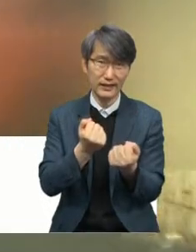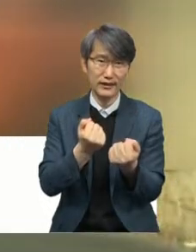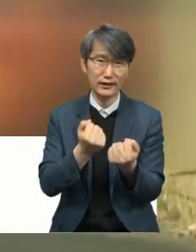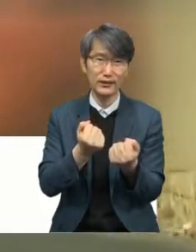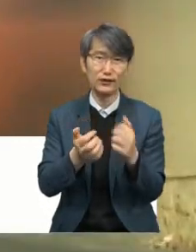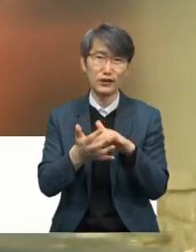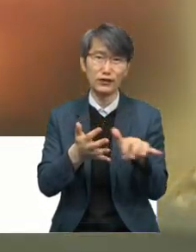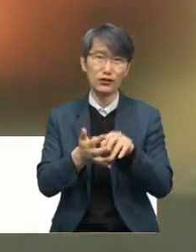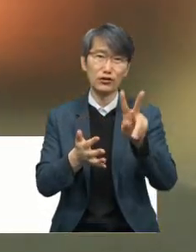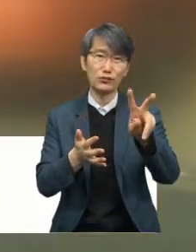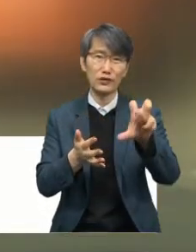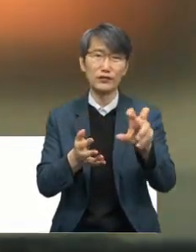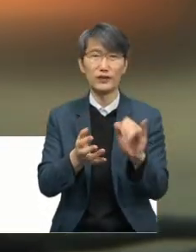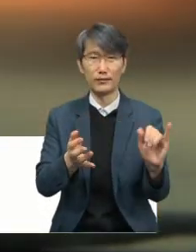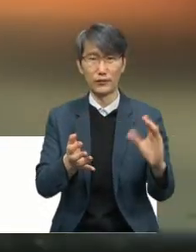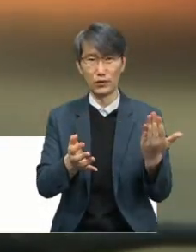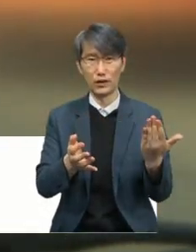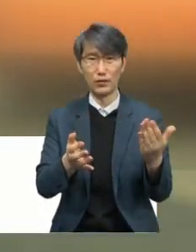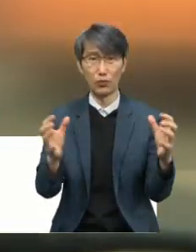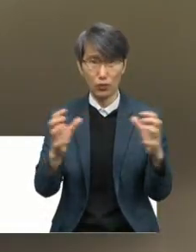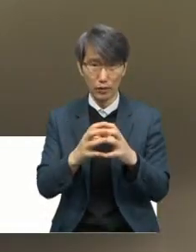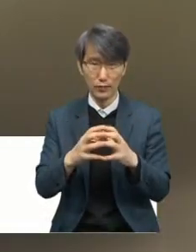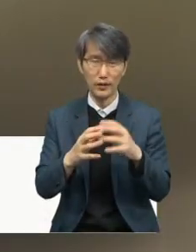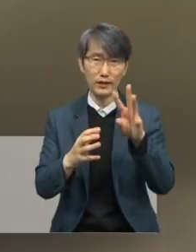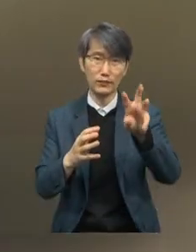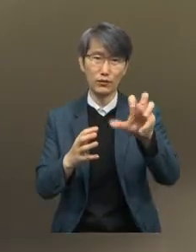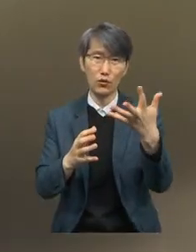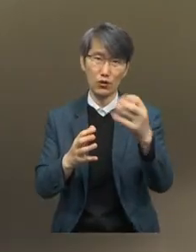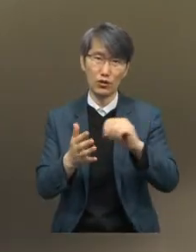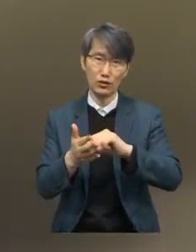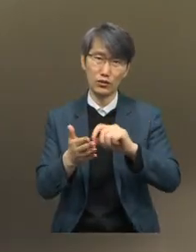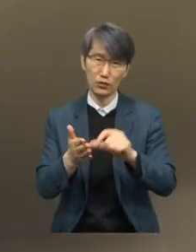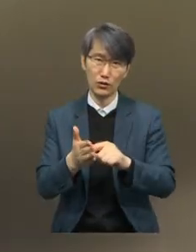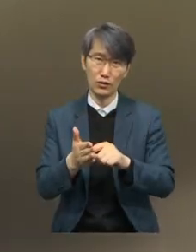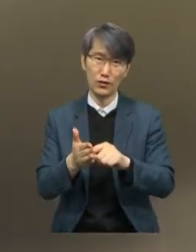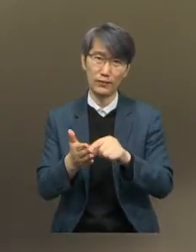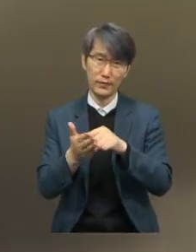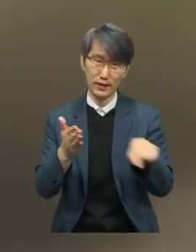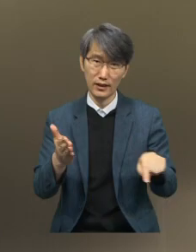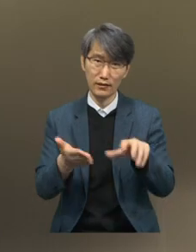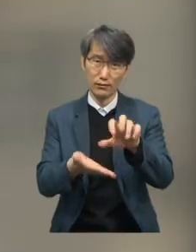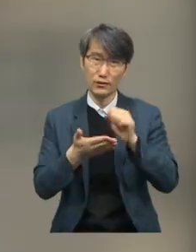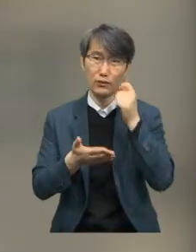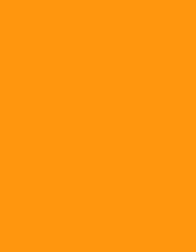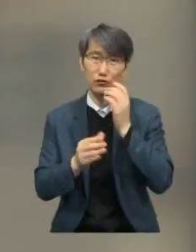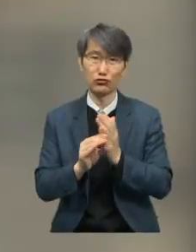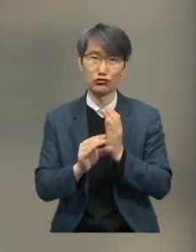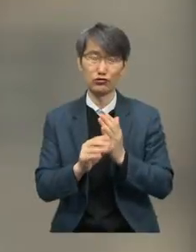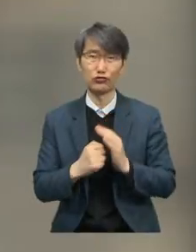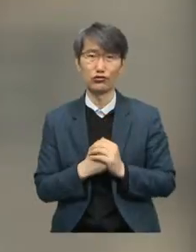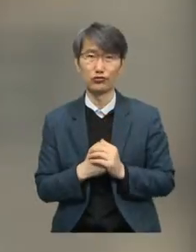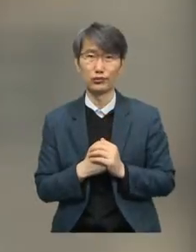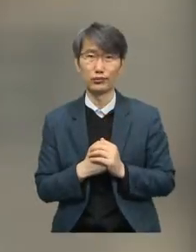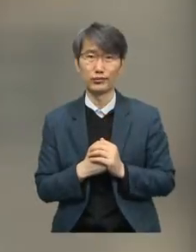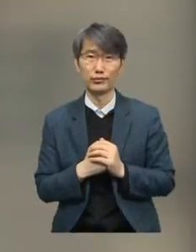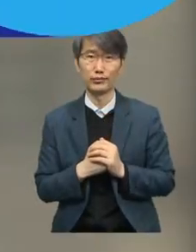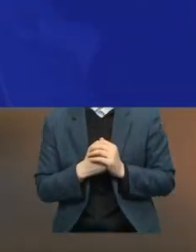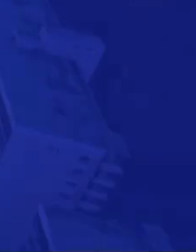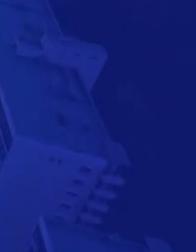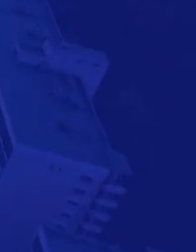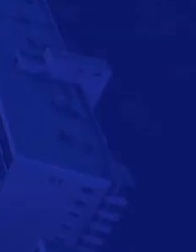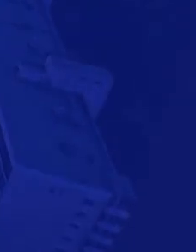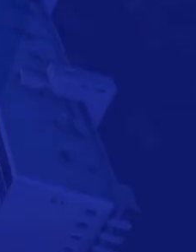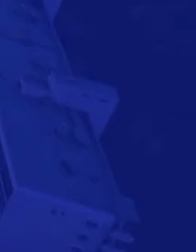세입자는 25명이며 모두 35억 원 가량의 전세보증금을 돌려받지 못하고 있는 것으로 알려졌습니다